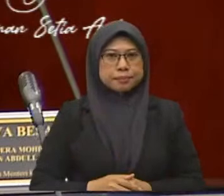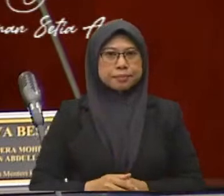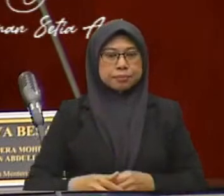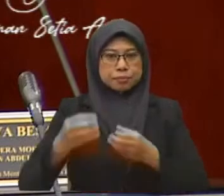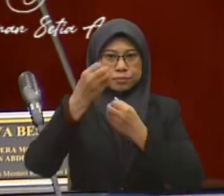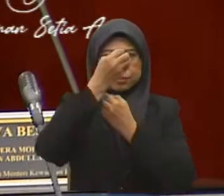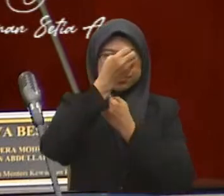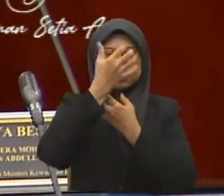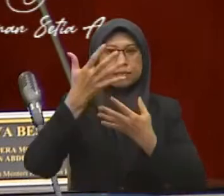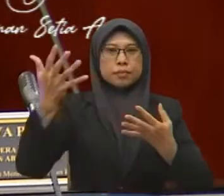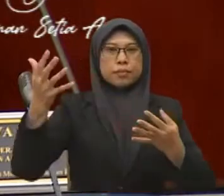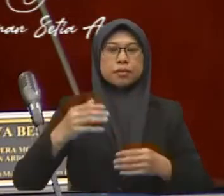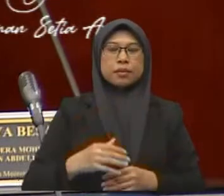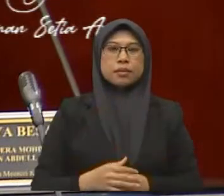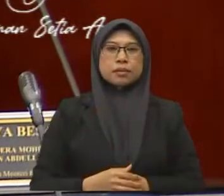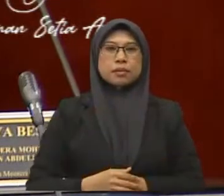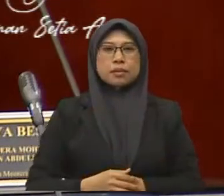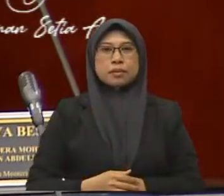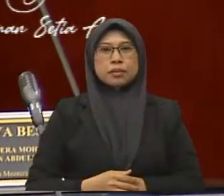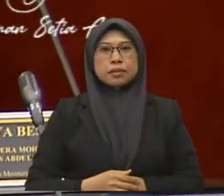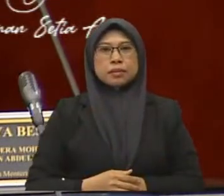Untuk makluman juga, inventory